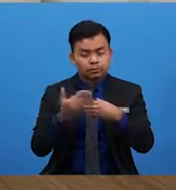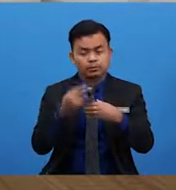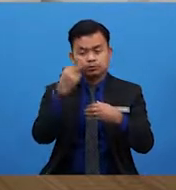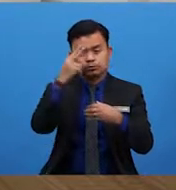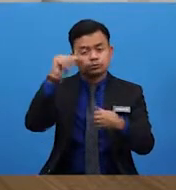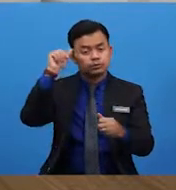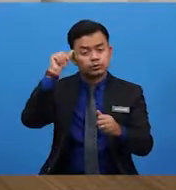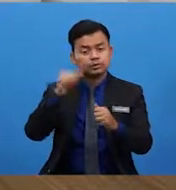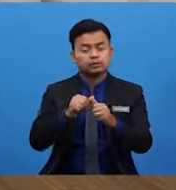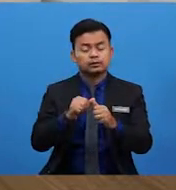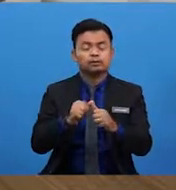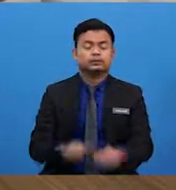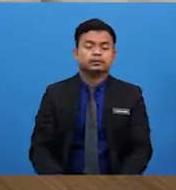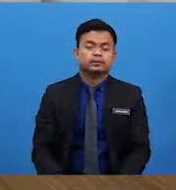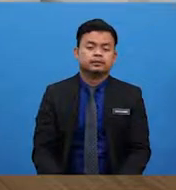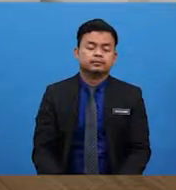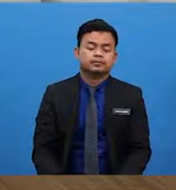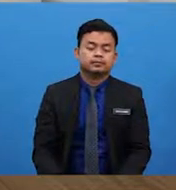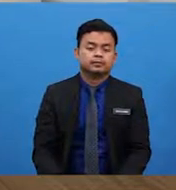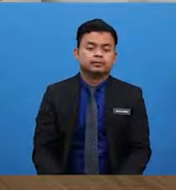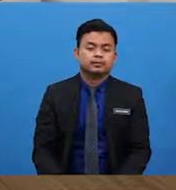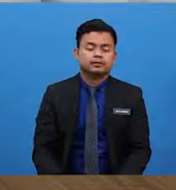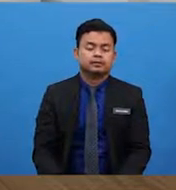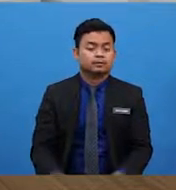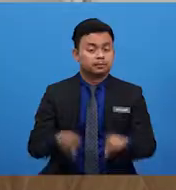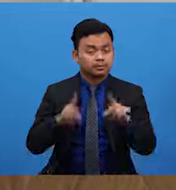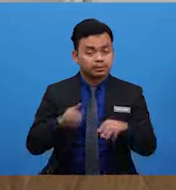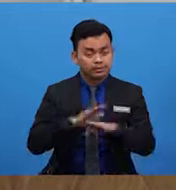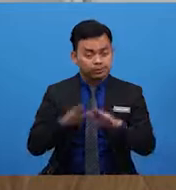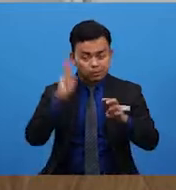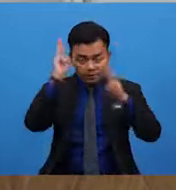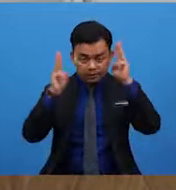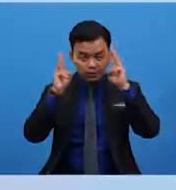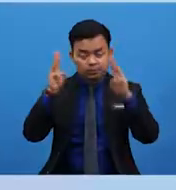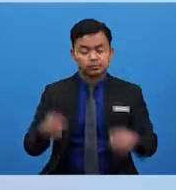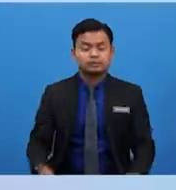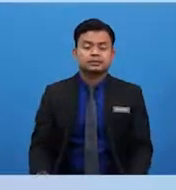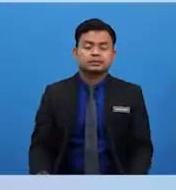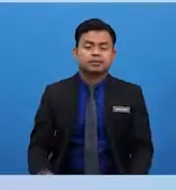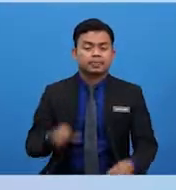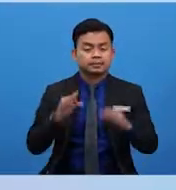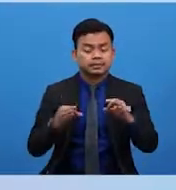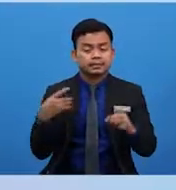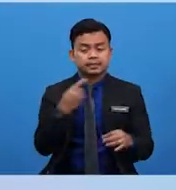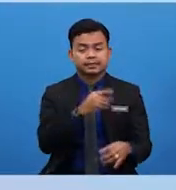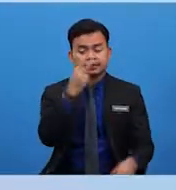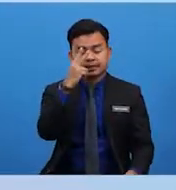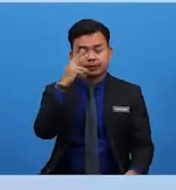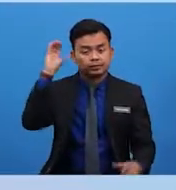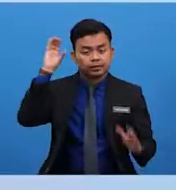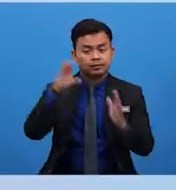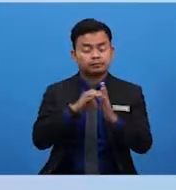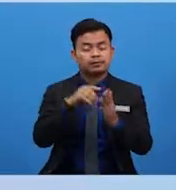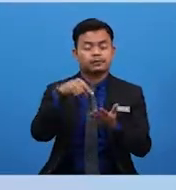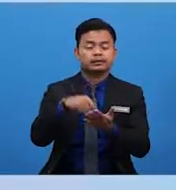juga kandungan Oke jangan disable aja semuanya sebab kalau kita coba tengok gambar anim3 berkarir